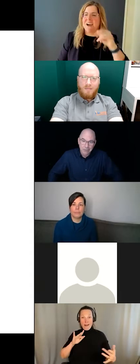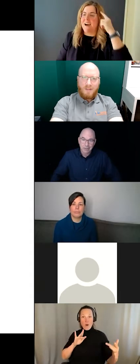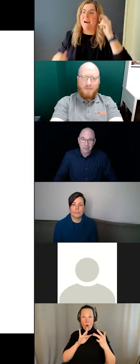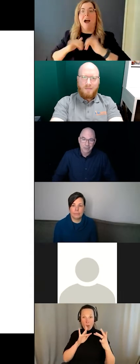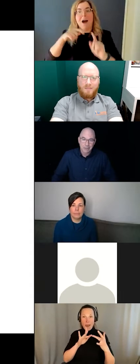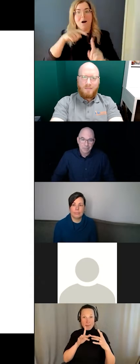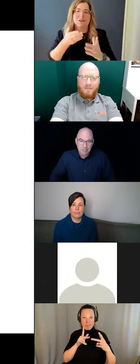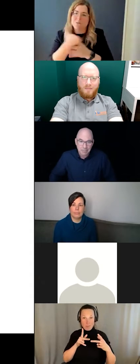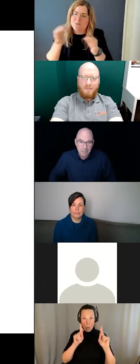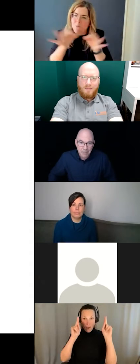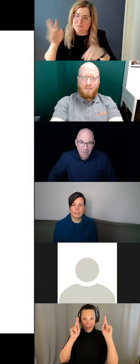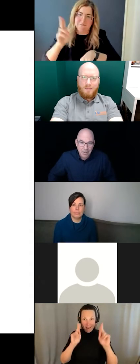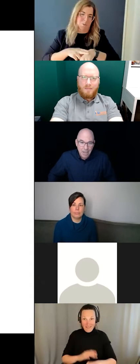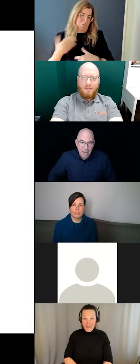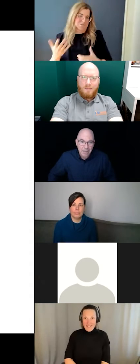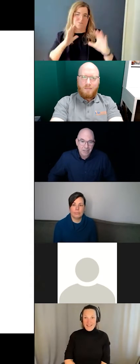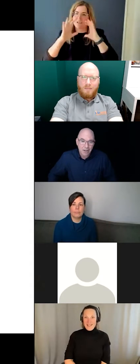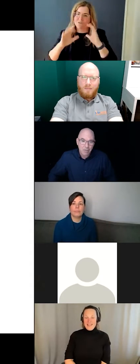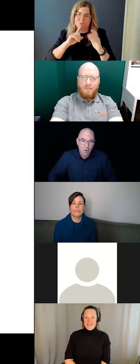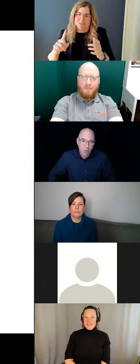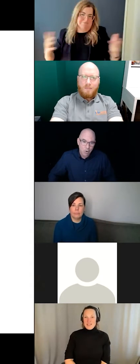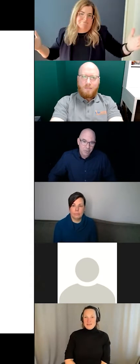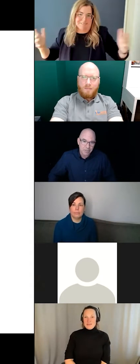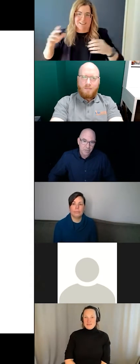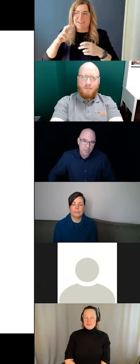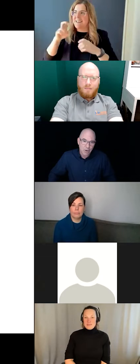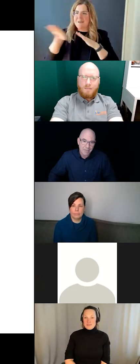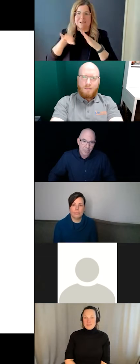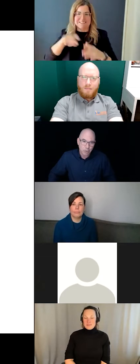des connexions humaines. Pourquoi pas?